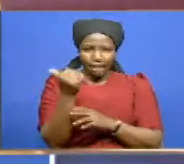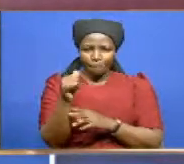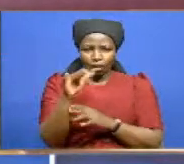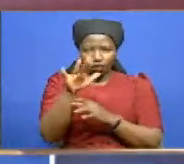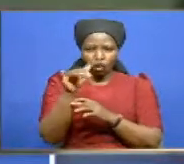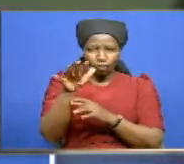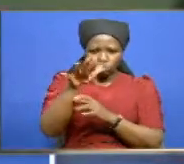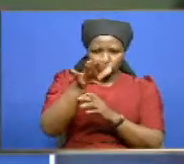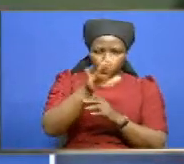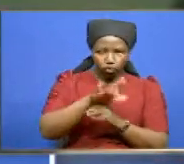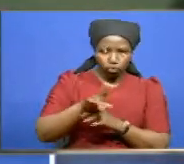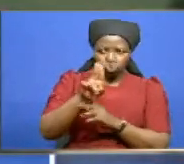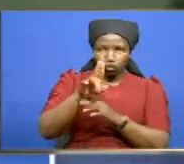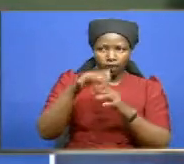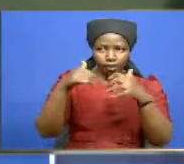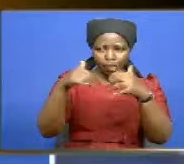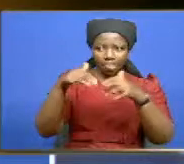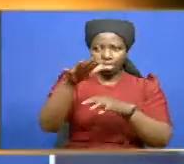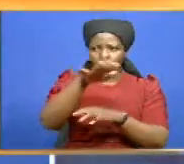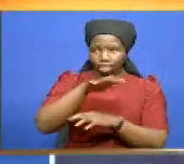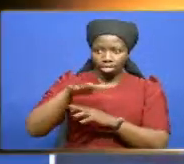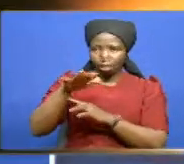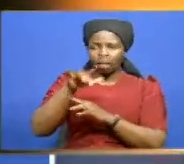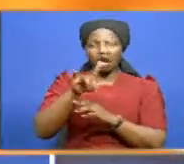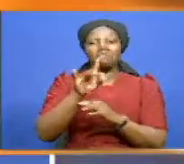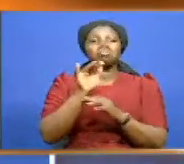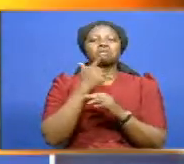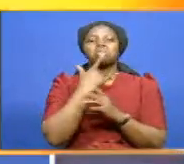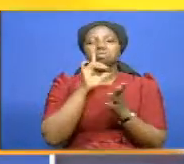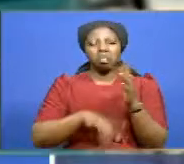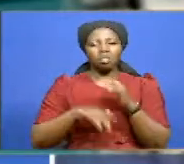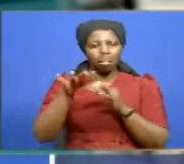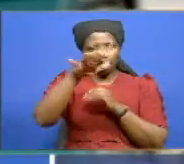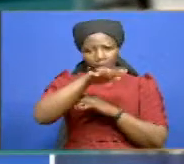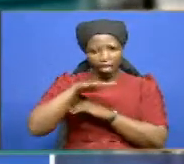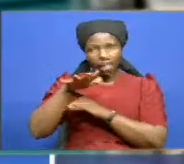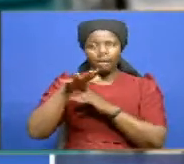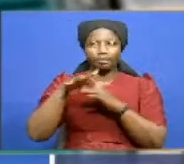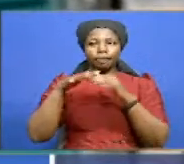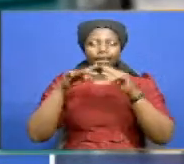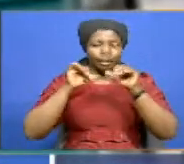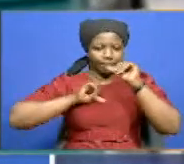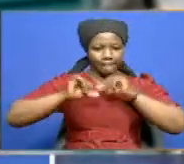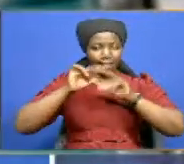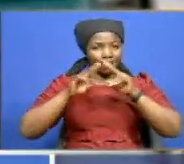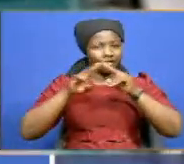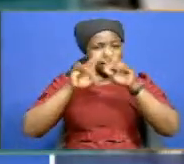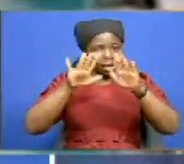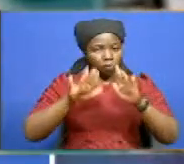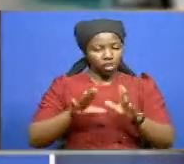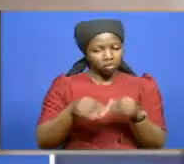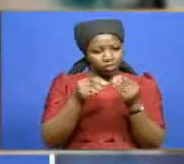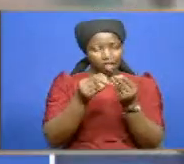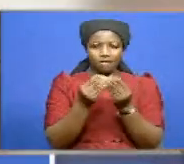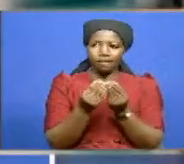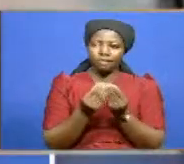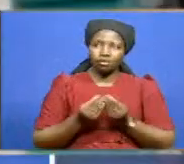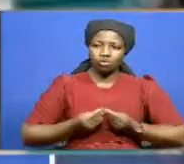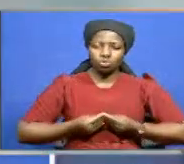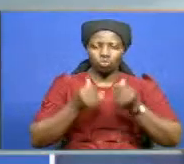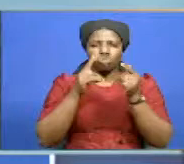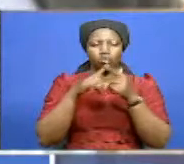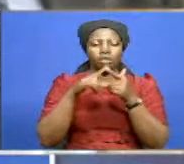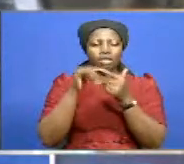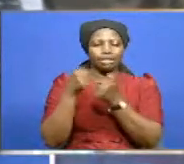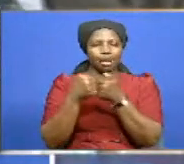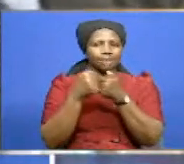outer space. Juma alihimiza umuhimu wa sayansi ya angani katika kutoa suluhu kwa changamoto zinazokumba sekta mbalimbali humu